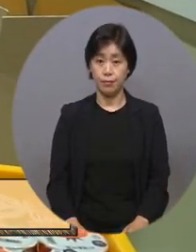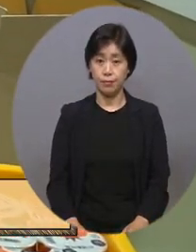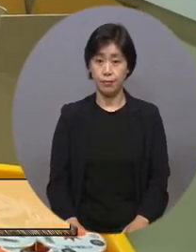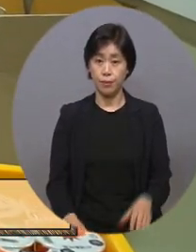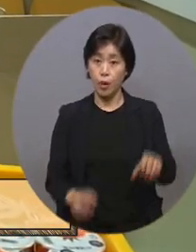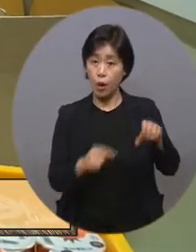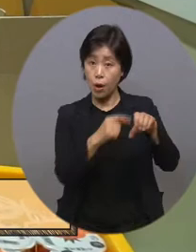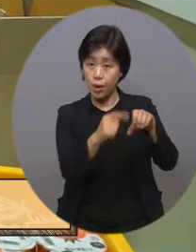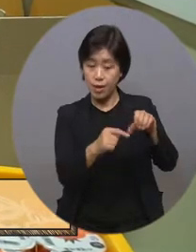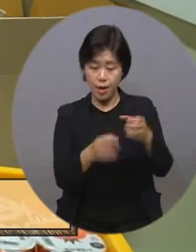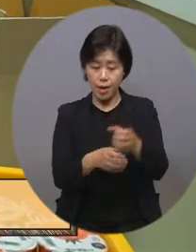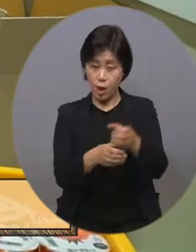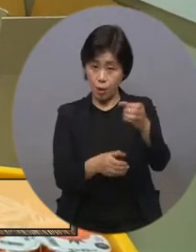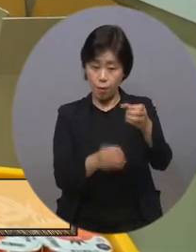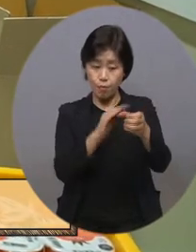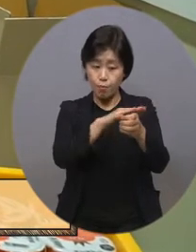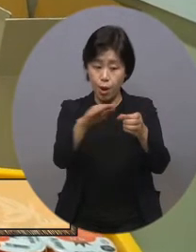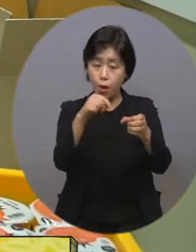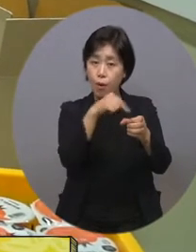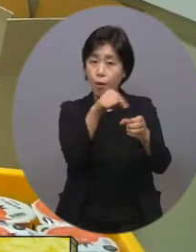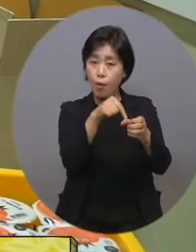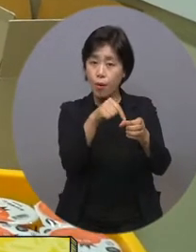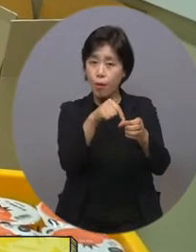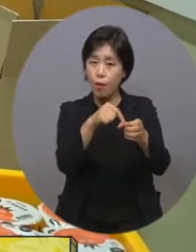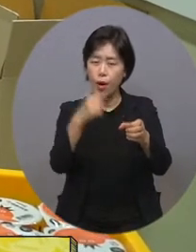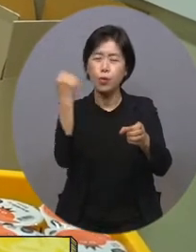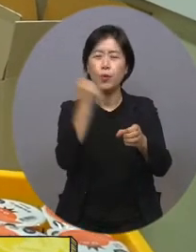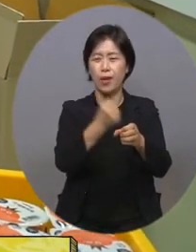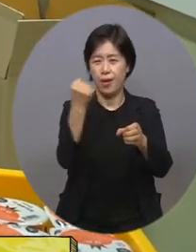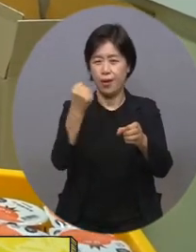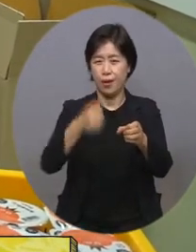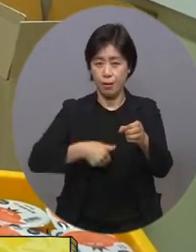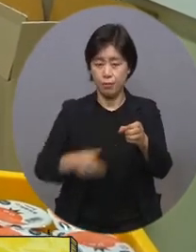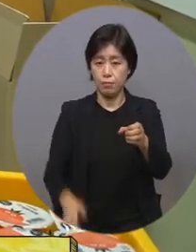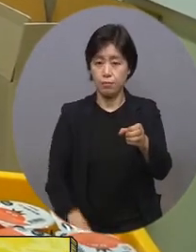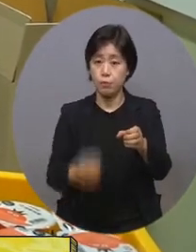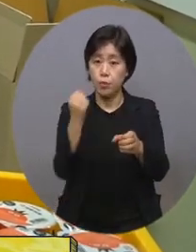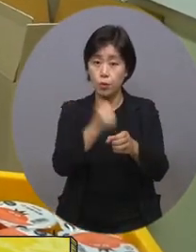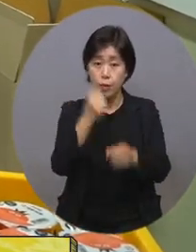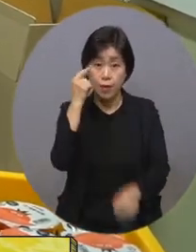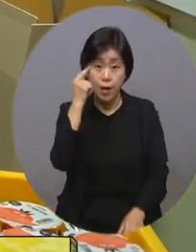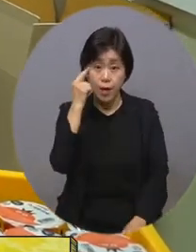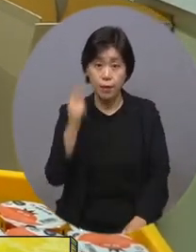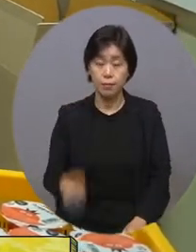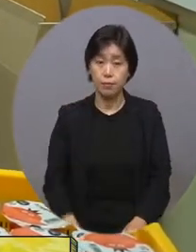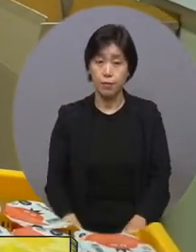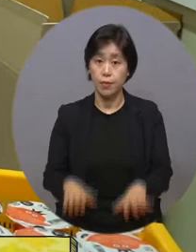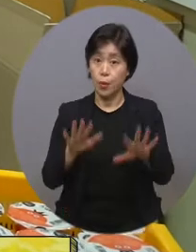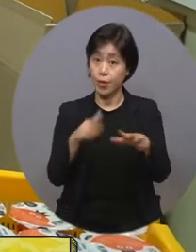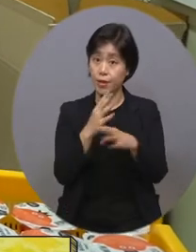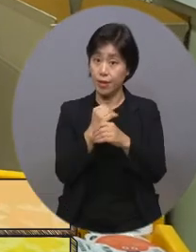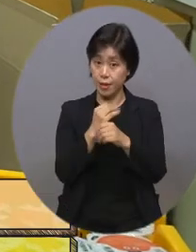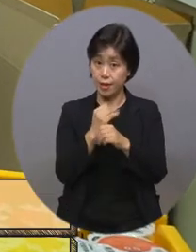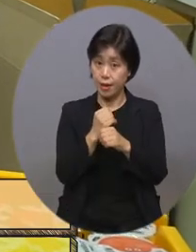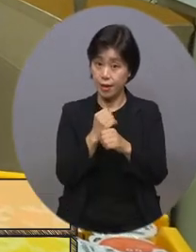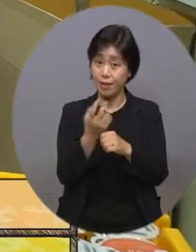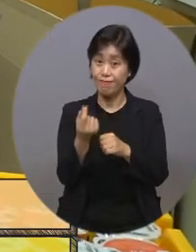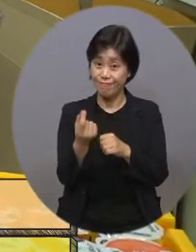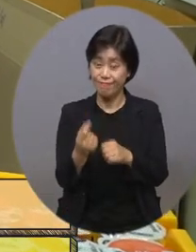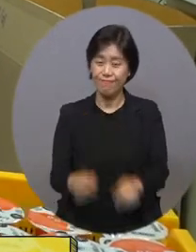여기다 도장을 찍어야 돼요. 아, 네. 이건 어떤 도장을 찍어요, 여기다가는? 오늘 날짜.